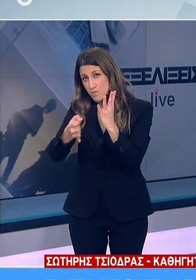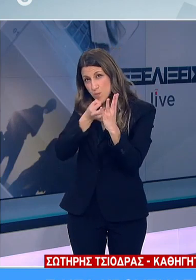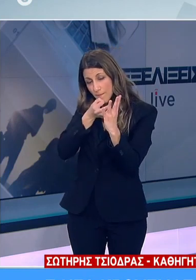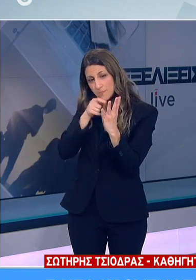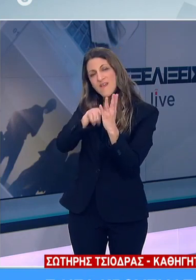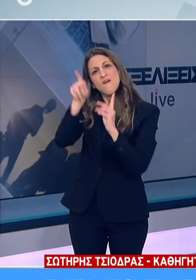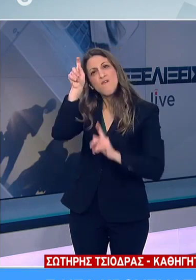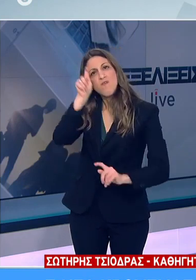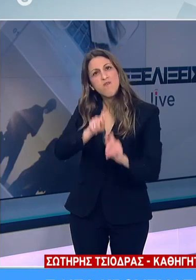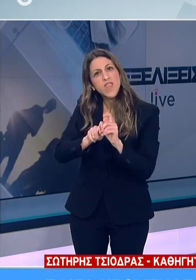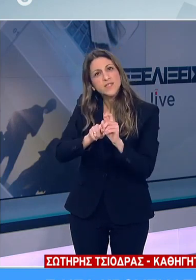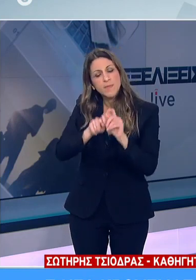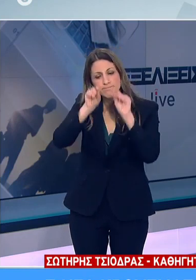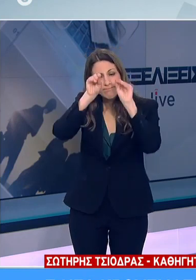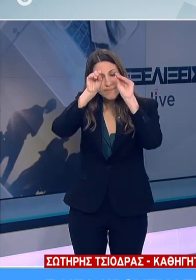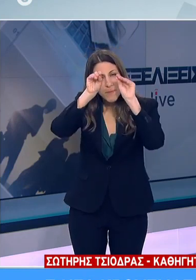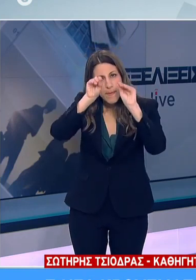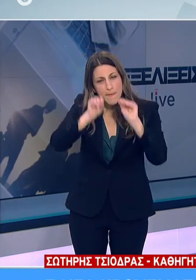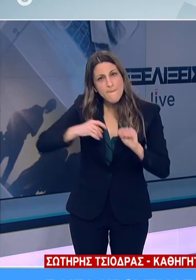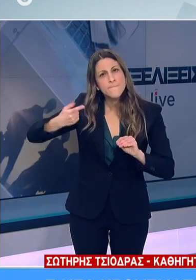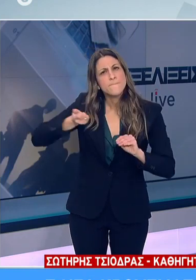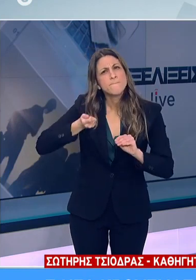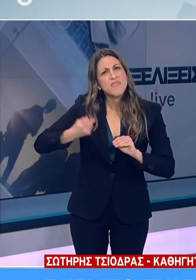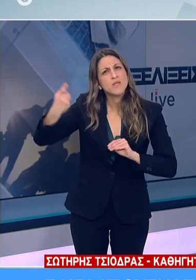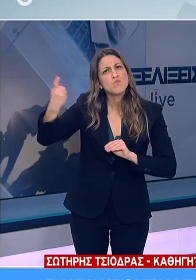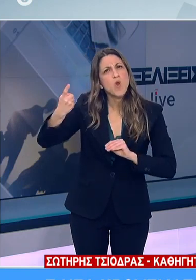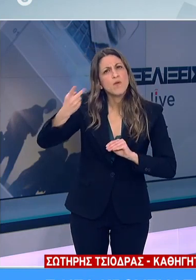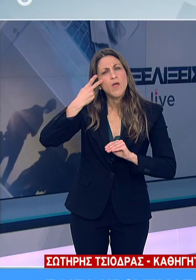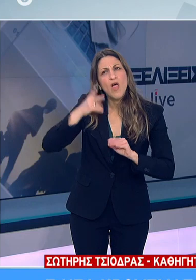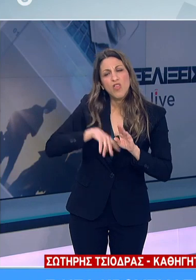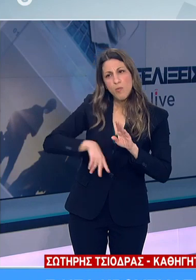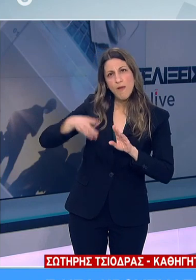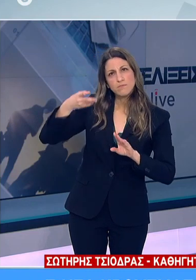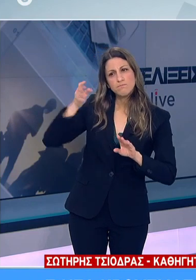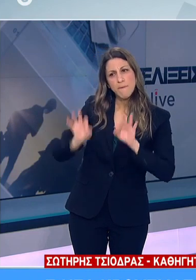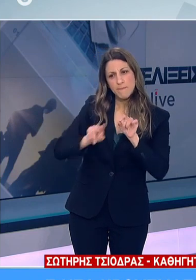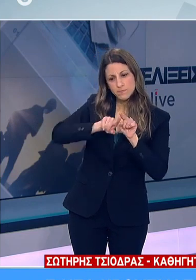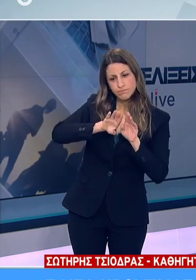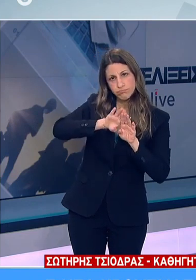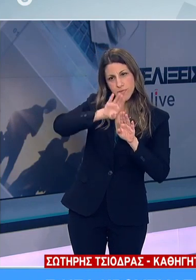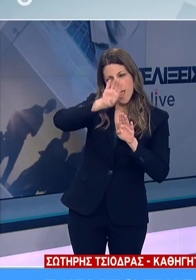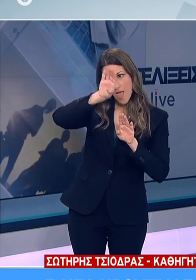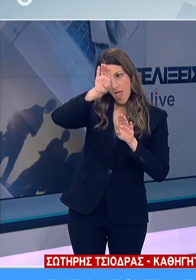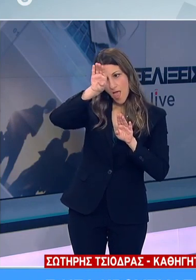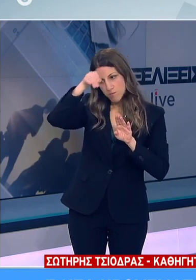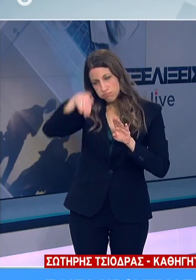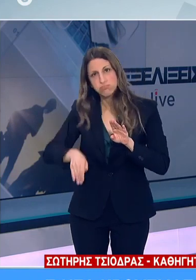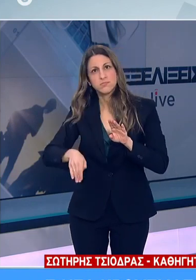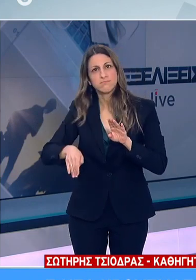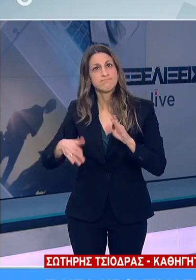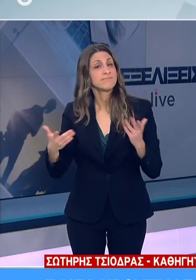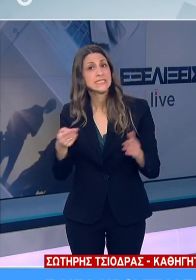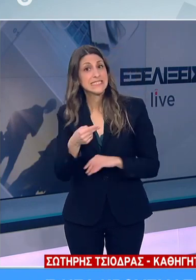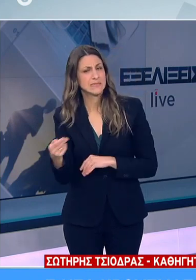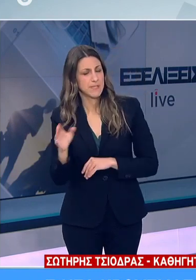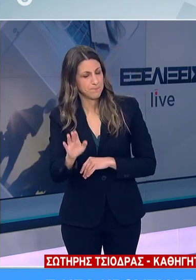φτιάξει προβλέψεις για το πώς μπορεί να επηρεαστεί η καμπύλη της επιδημίας, αυτό που είπα στην ανακοίνωση. Τι σημαίνει αυτό?